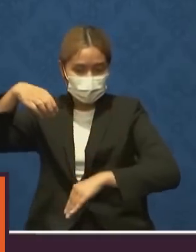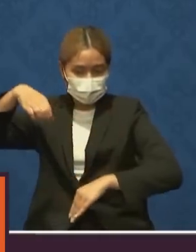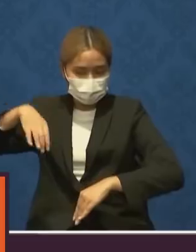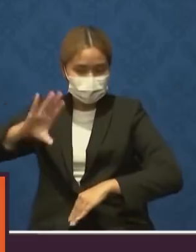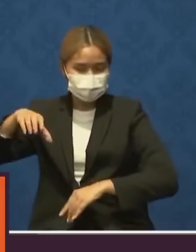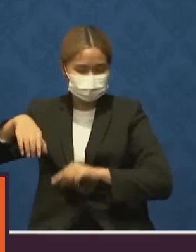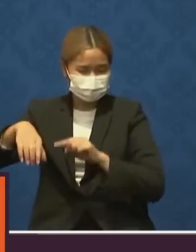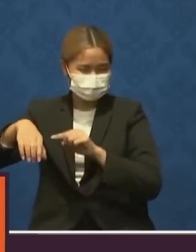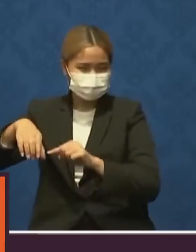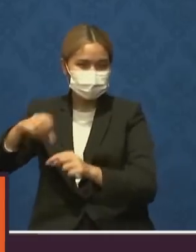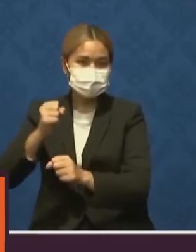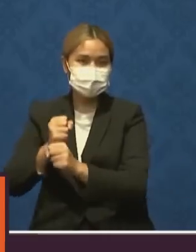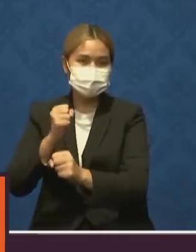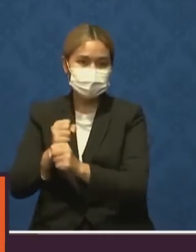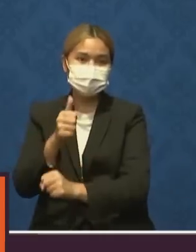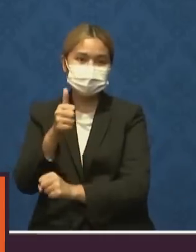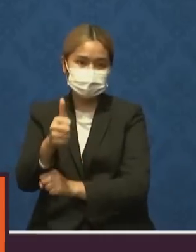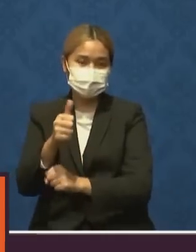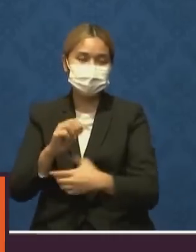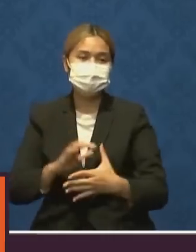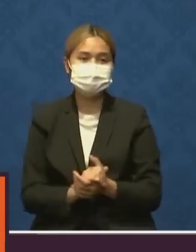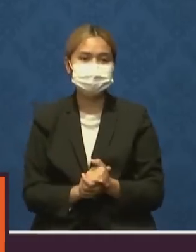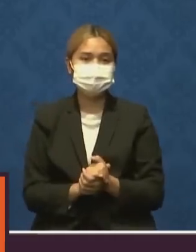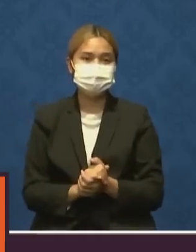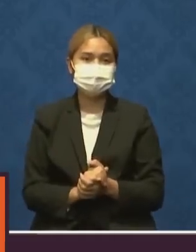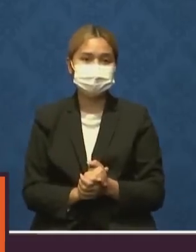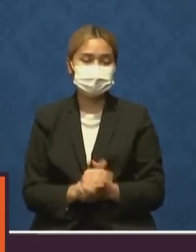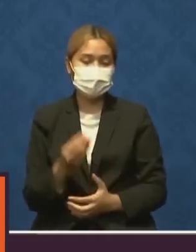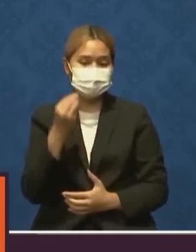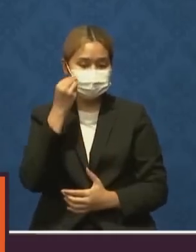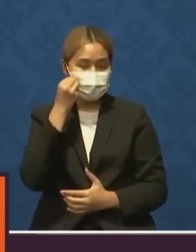้อง